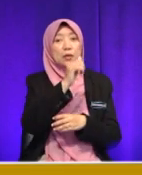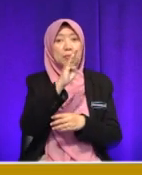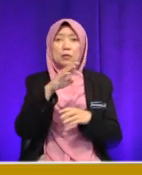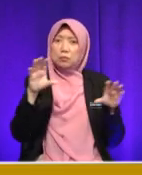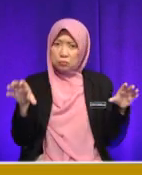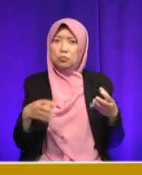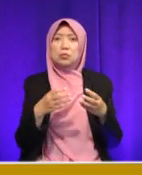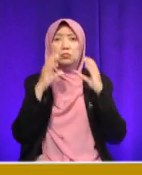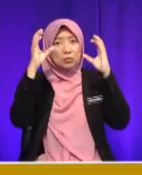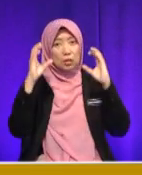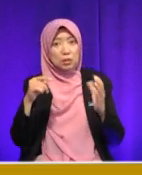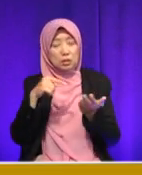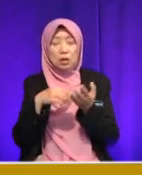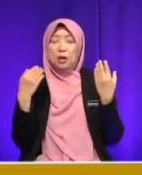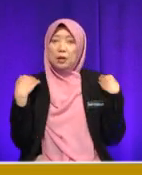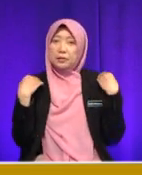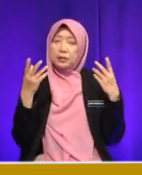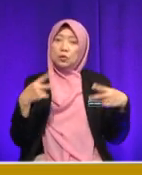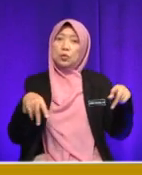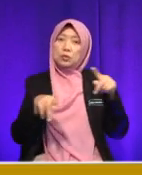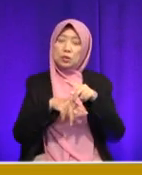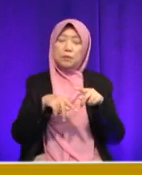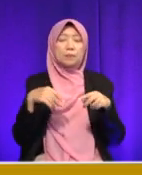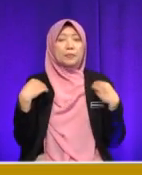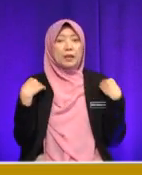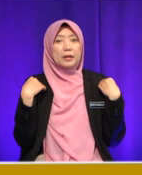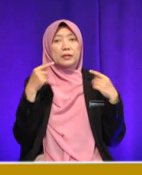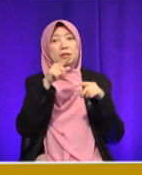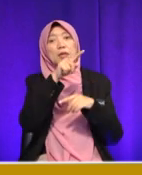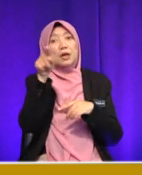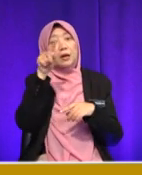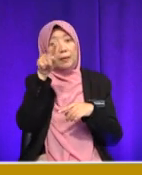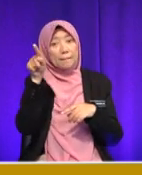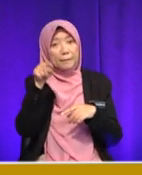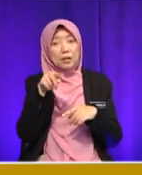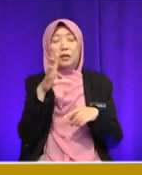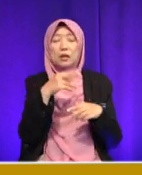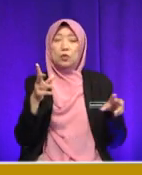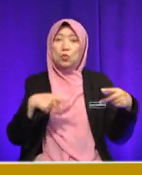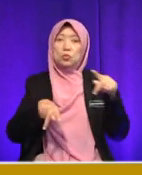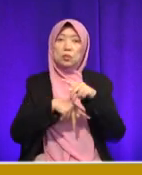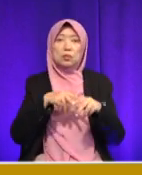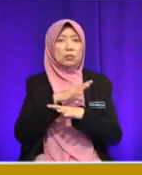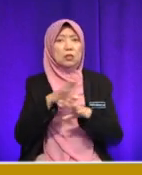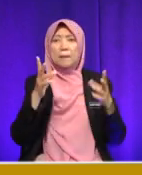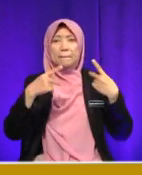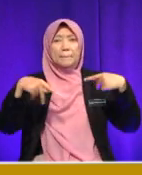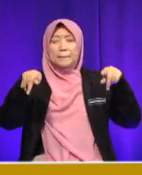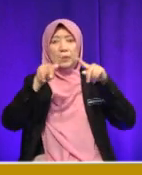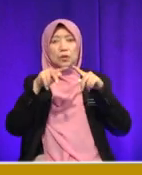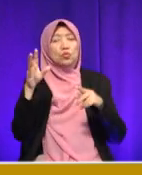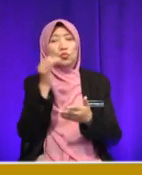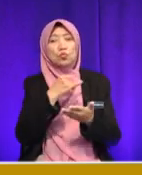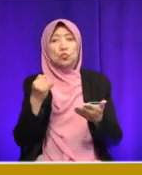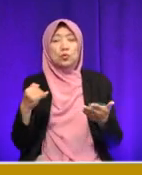begini. Kita ada kotak, kita ada anak panah kotak, anak panah kotak. Sebenarnya anda tidak perlu lukis kotak ni. Anda hanya perlu